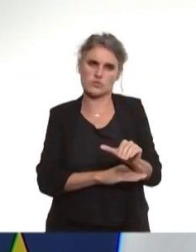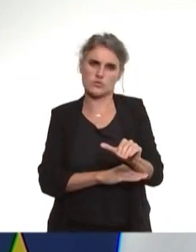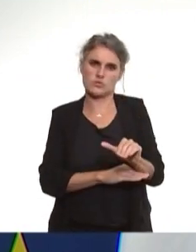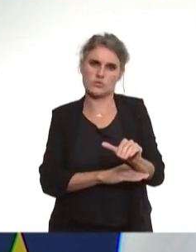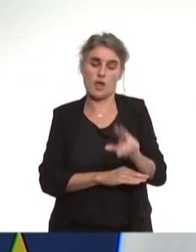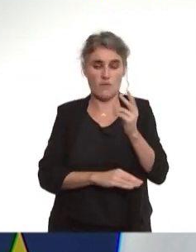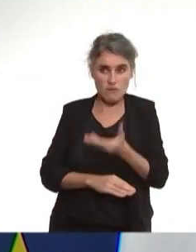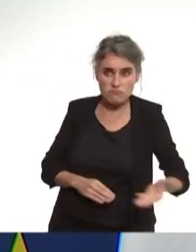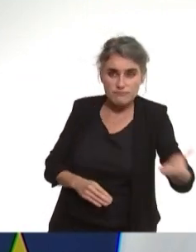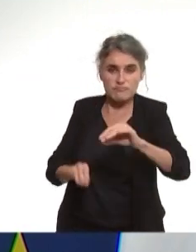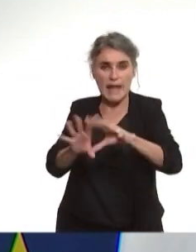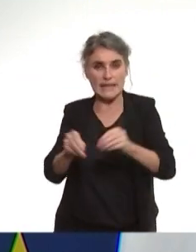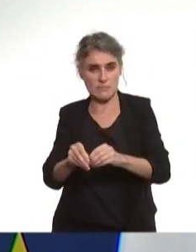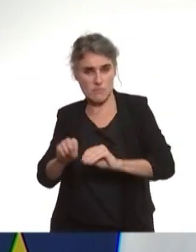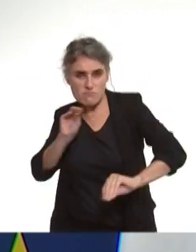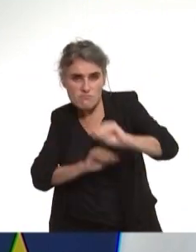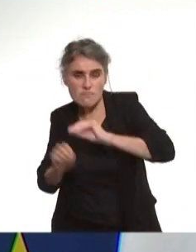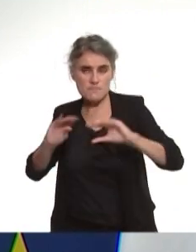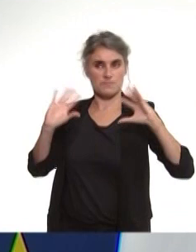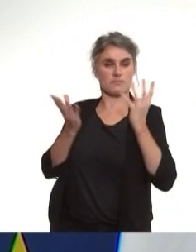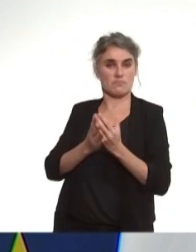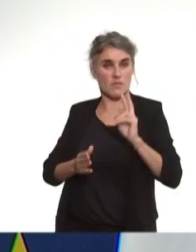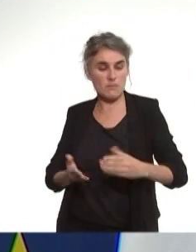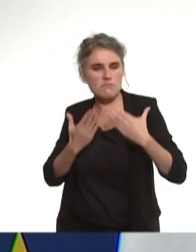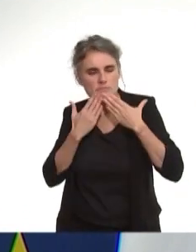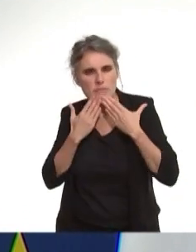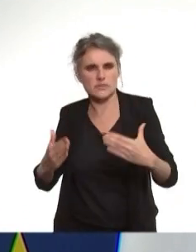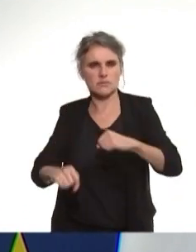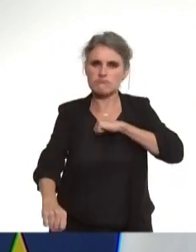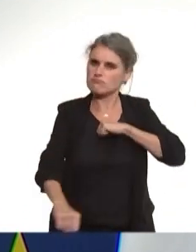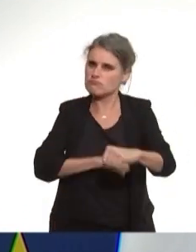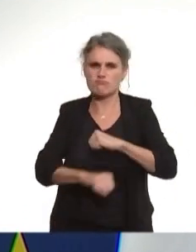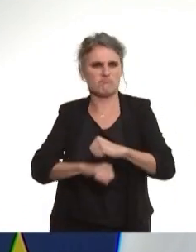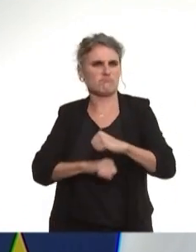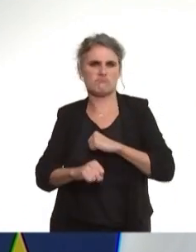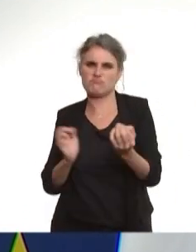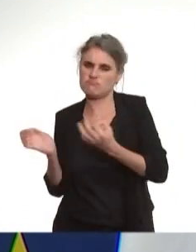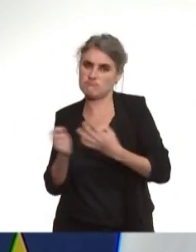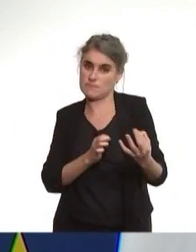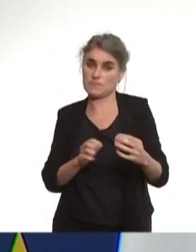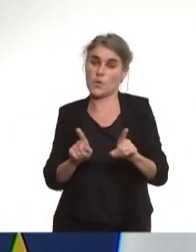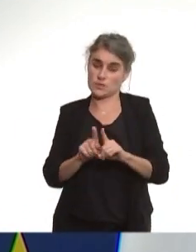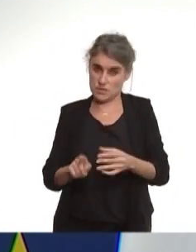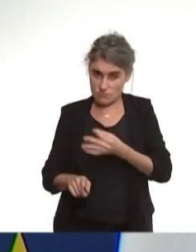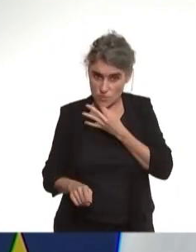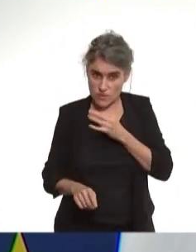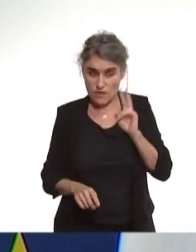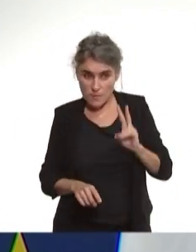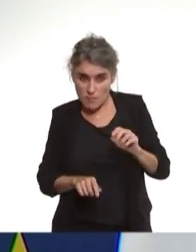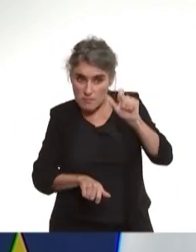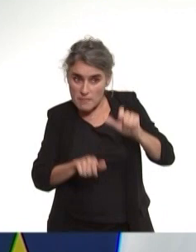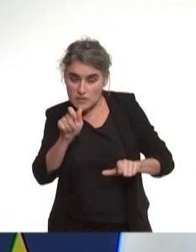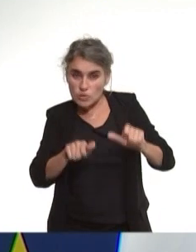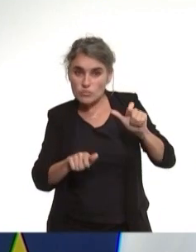vous soignants nous vous remercions pour votre mobilisation de tous les instants et j'en profite pour rappeler celles et ceux qui le peuvent